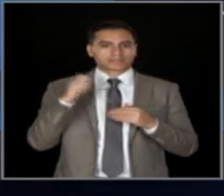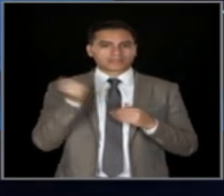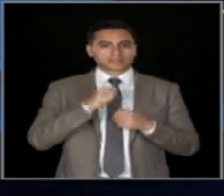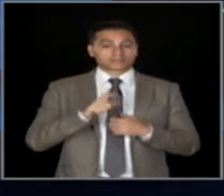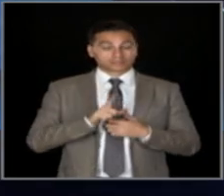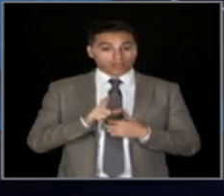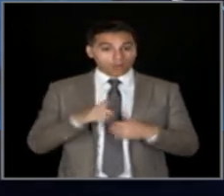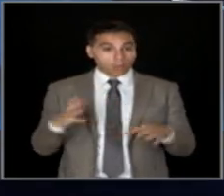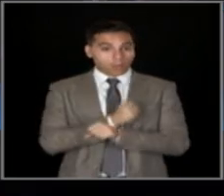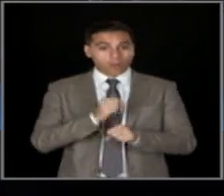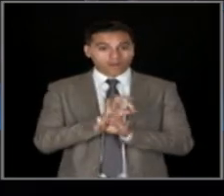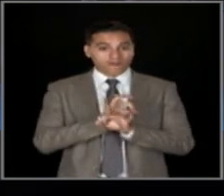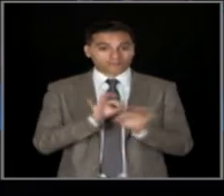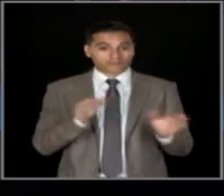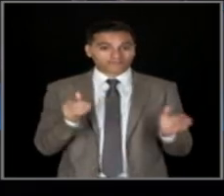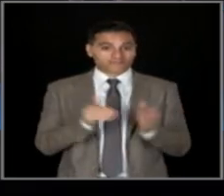صح.